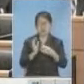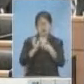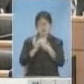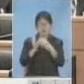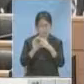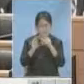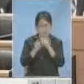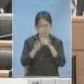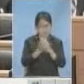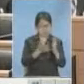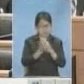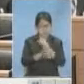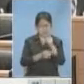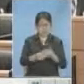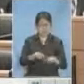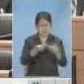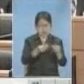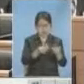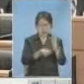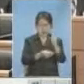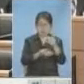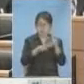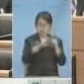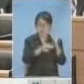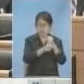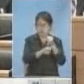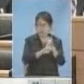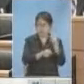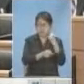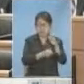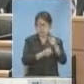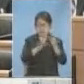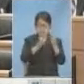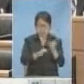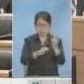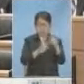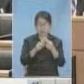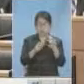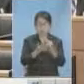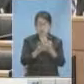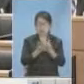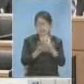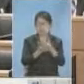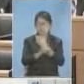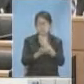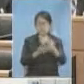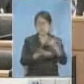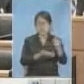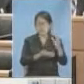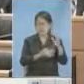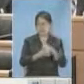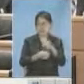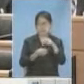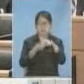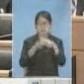ถิ่นกระจายแต่งานแต่ไม่กระจายเงินลงไปอันตรงนี้ก็คือปัญหาครับที่ทำให้เกิดปัญหาอย่างมากส